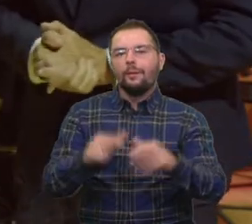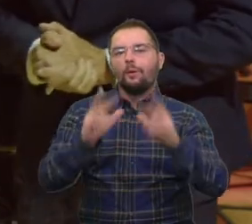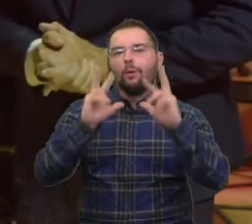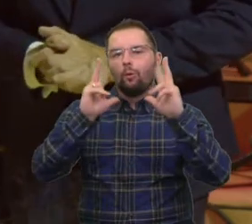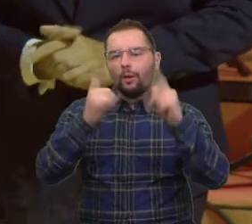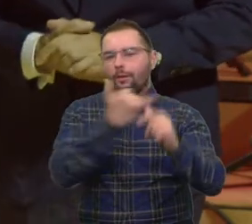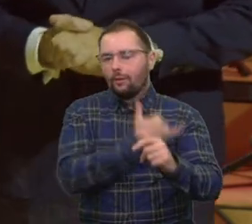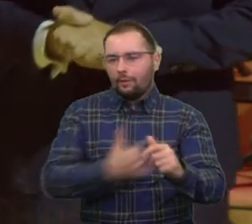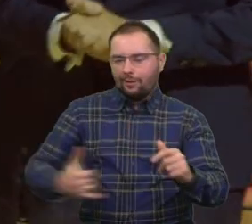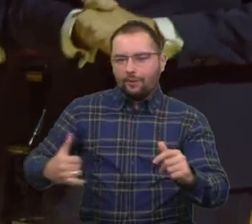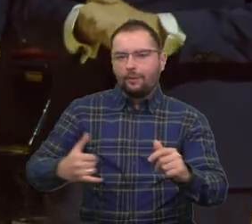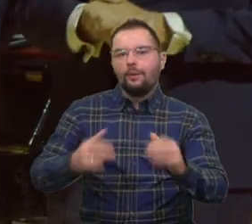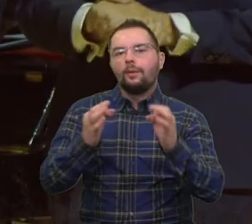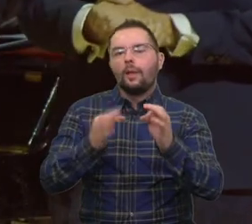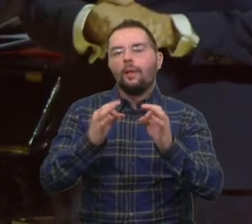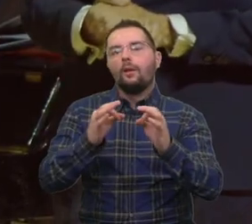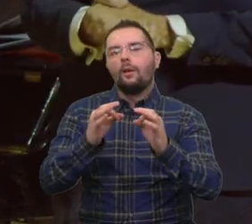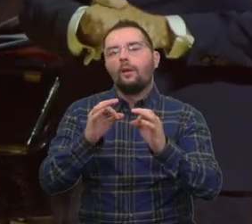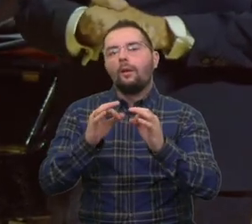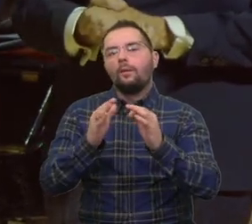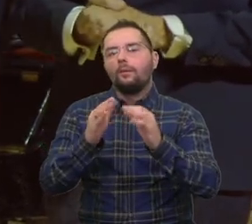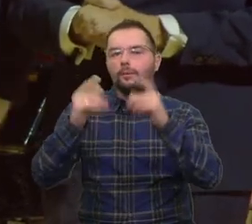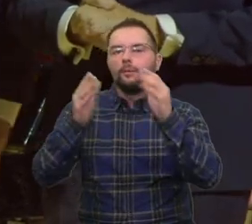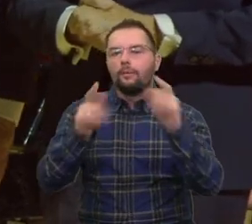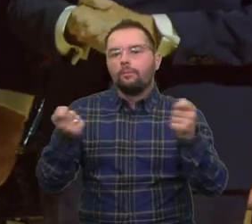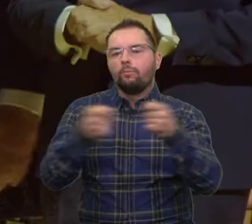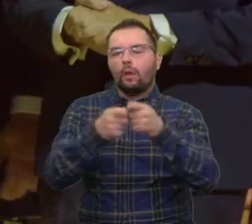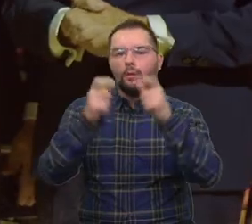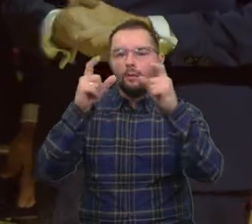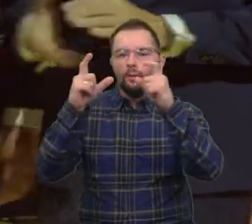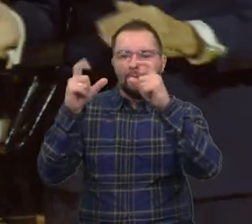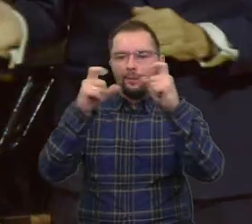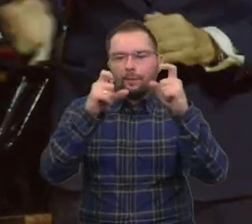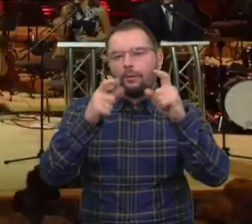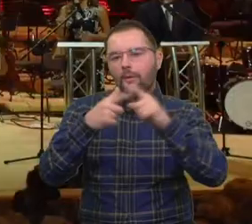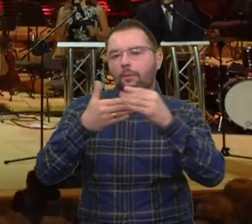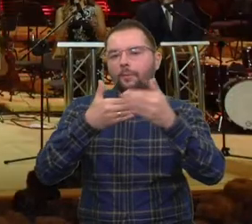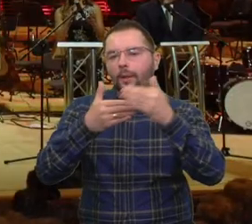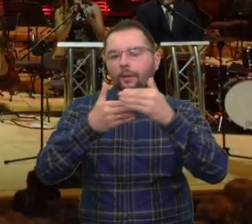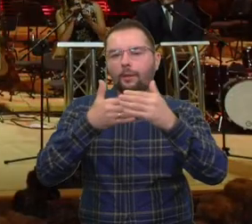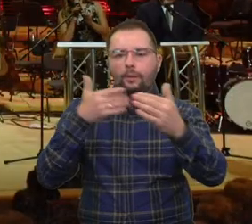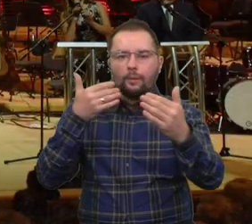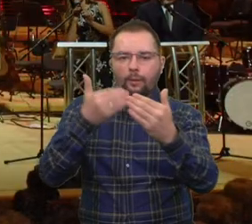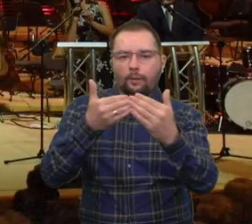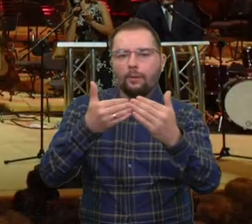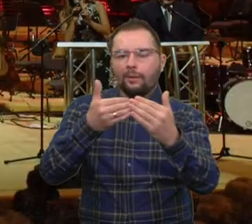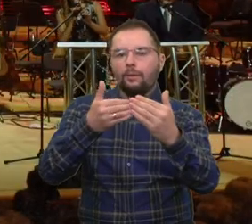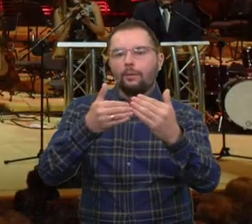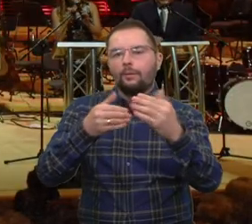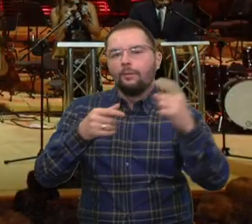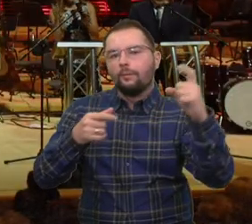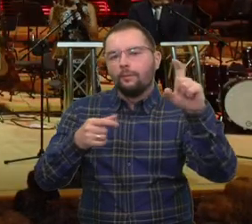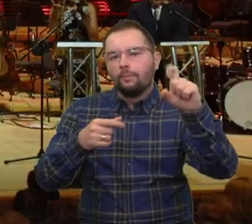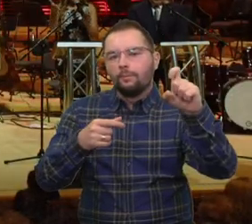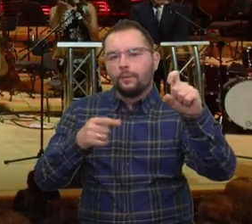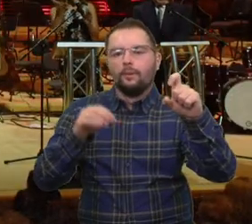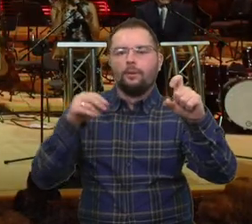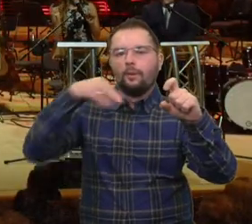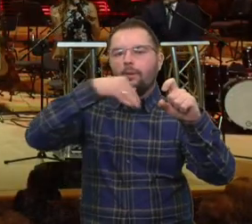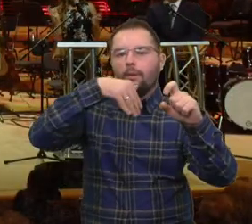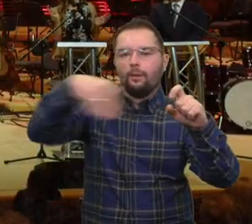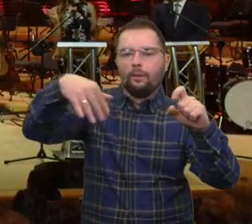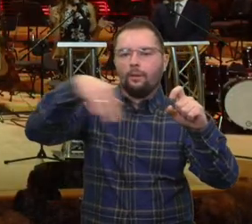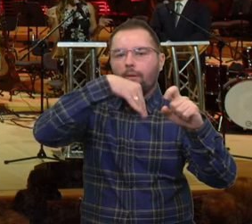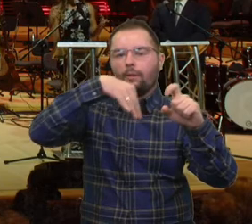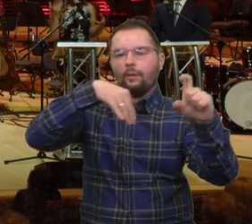jubileusz przekazaną. I teraz prosimy o wspólne zdjęcie. Zapraszamy troszkę bliżej, żeby Państwo mogli zobaczyć może ci z